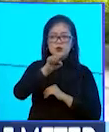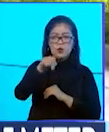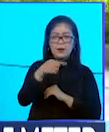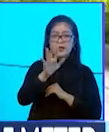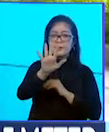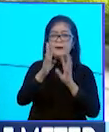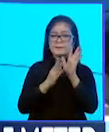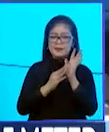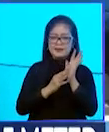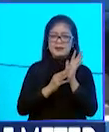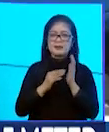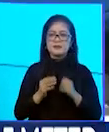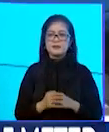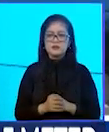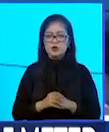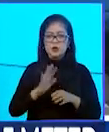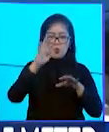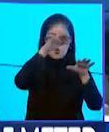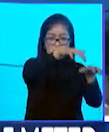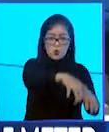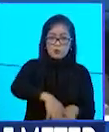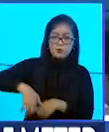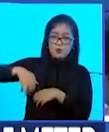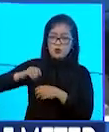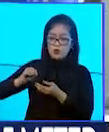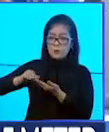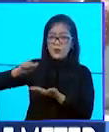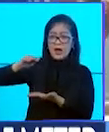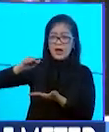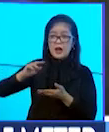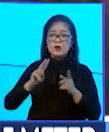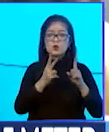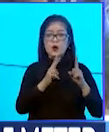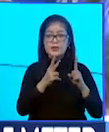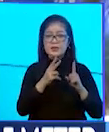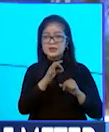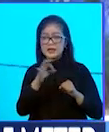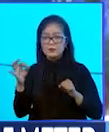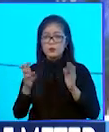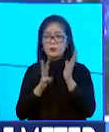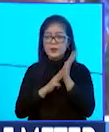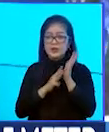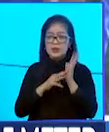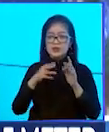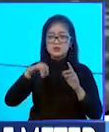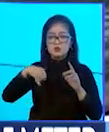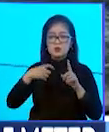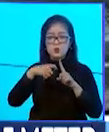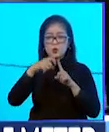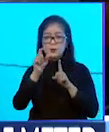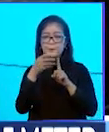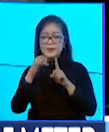dan volume lumpur yang akan dikeruk ada sebanyak 12.000 meter kubik. Dan memang ini untuk